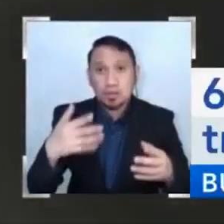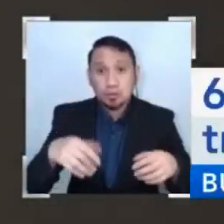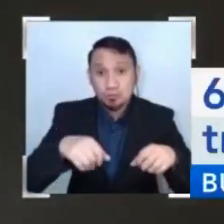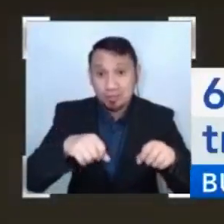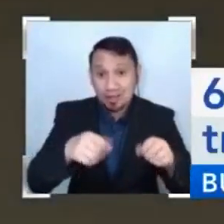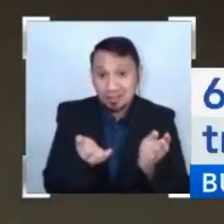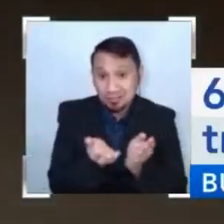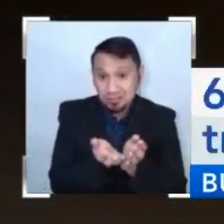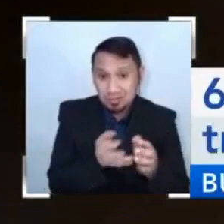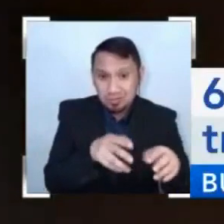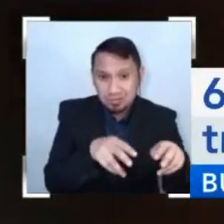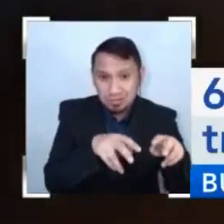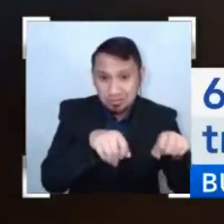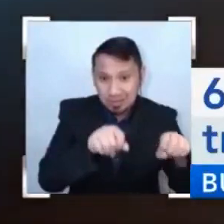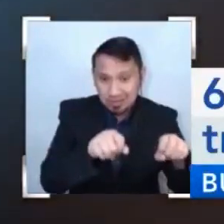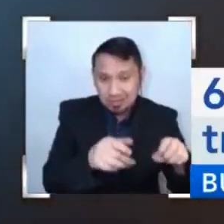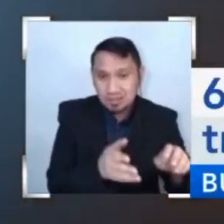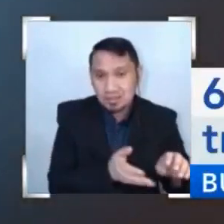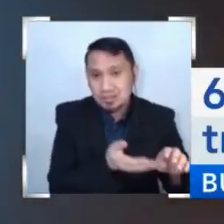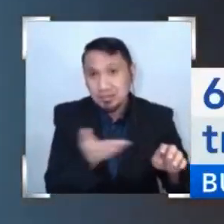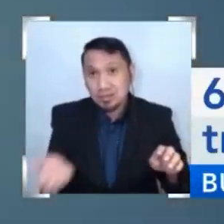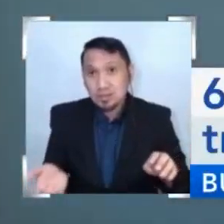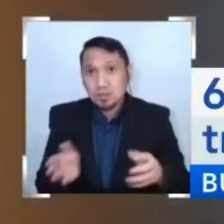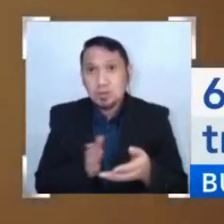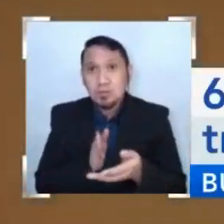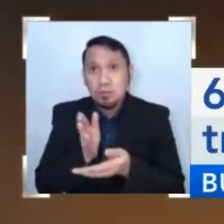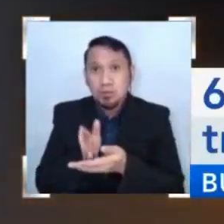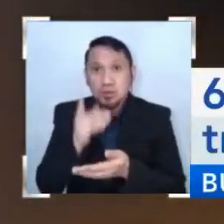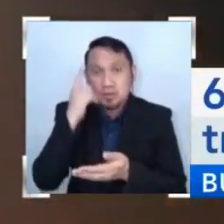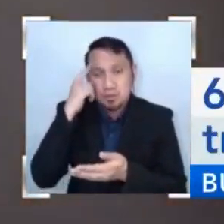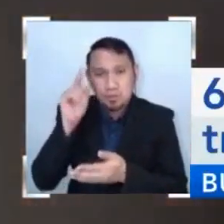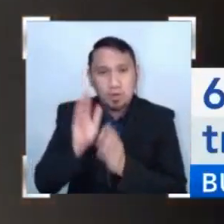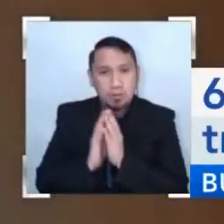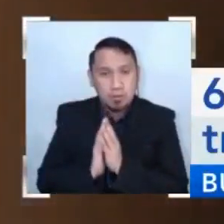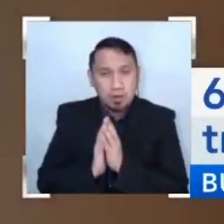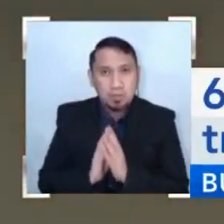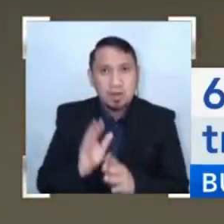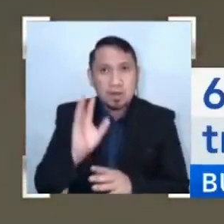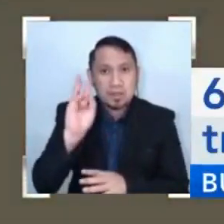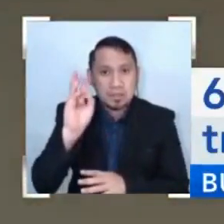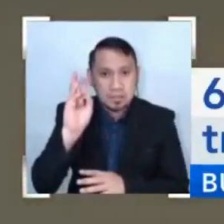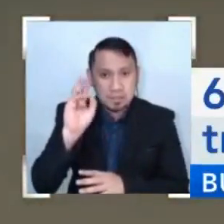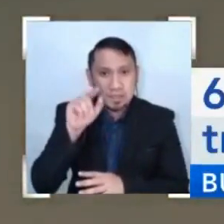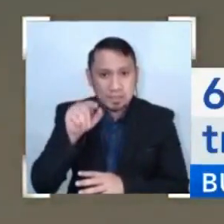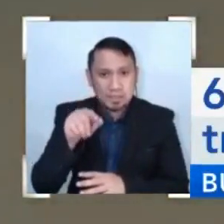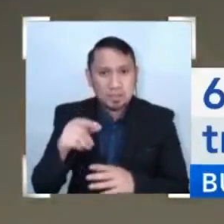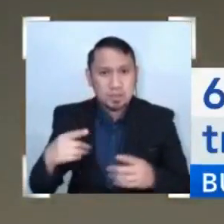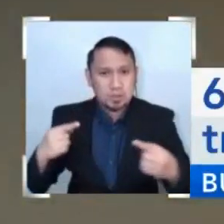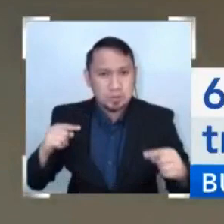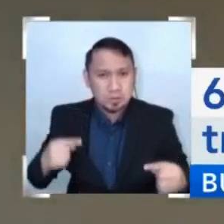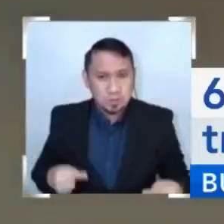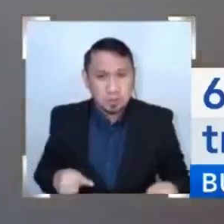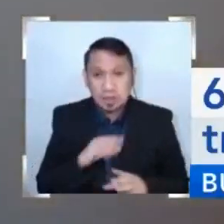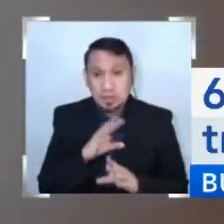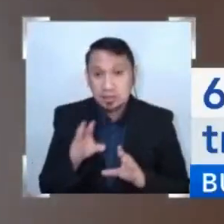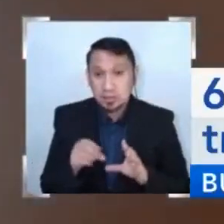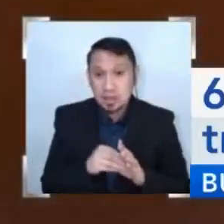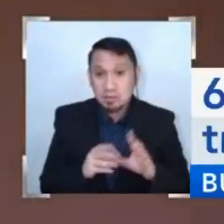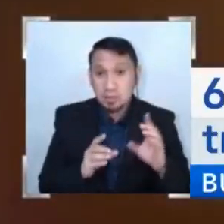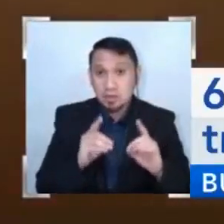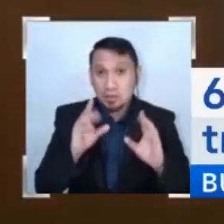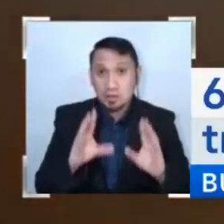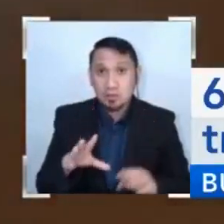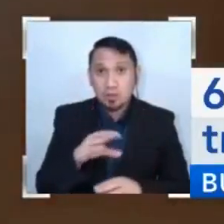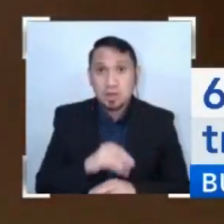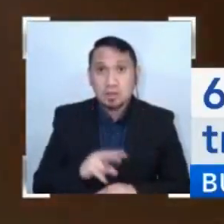papunta sana sa isang pilgrimage site. Anim ang sugatan sa disgrasya kabilang ang driver ng dalawang sakyan at dalawang bata.